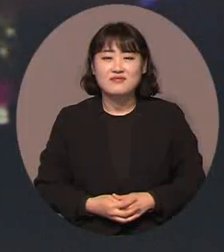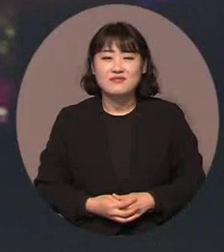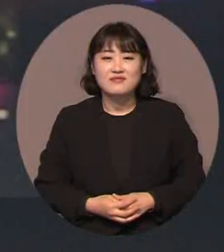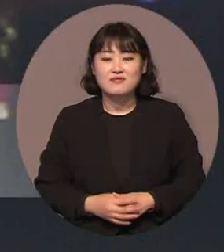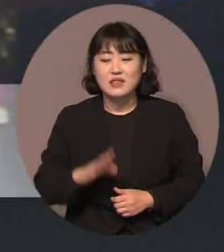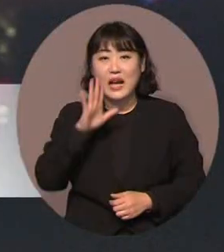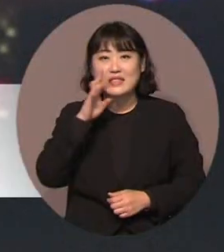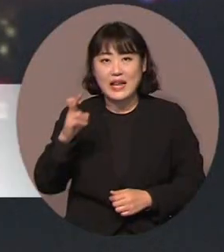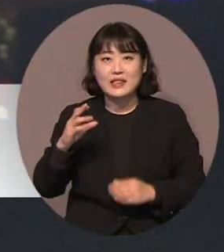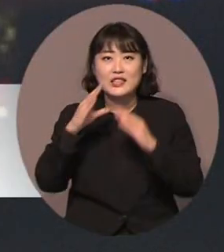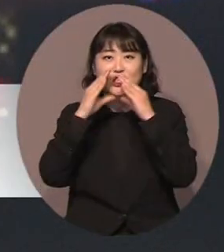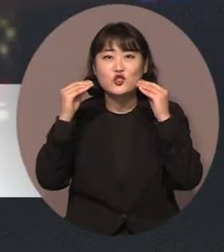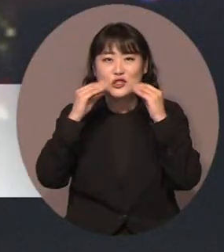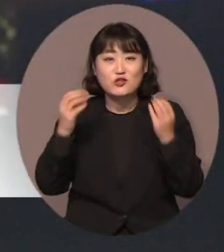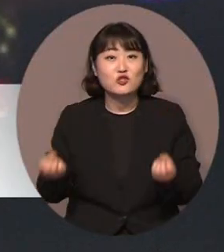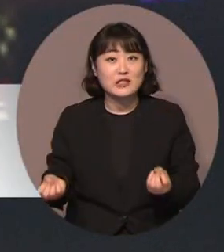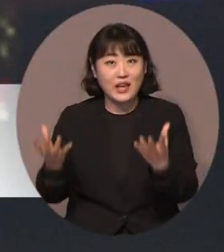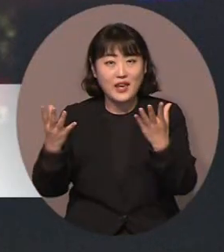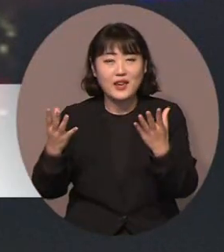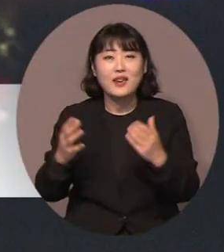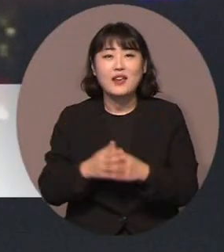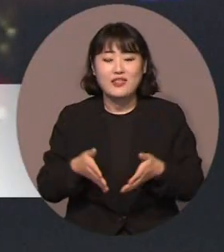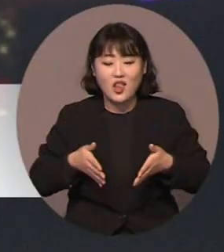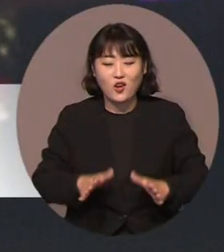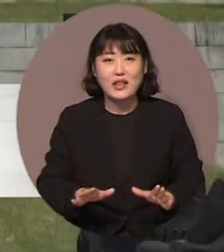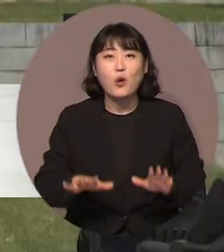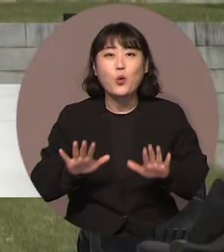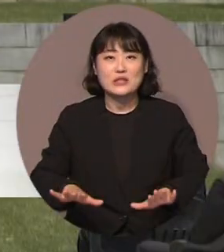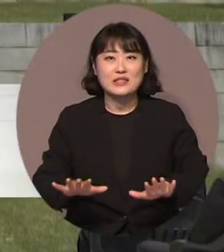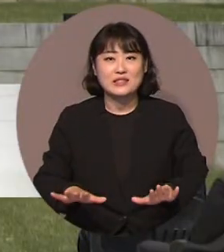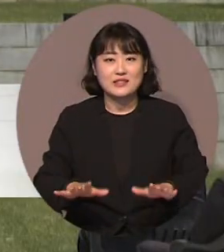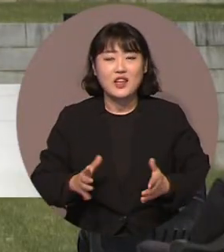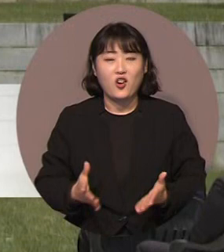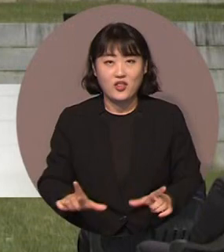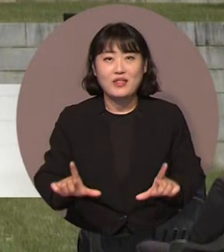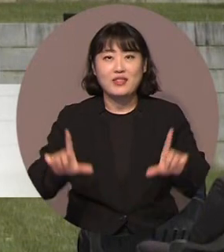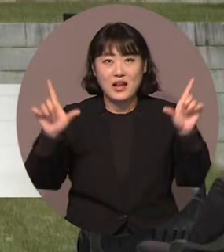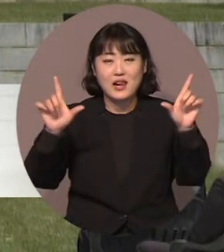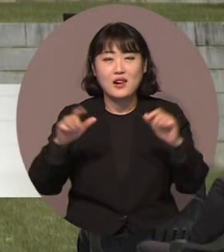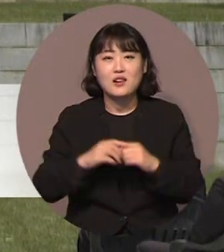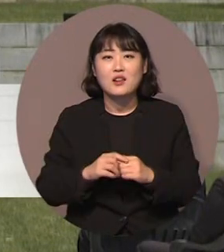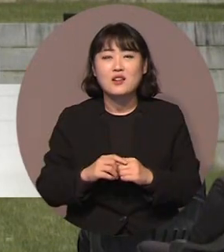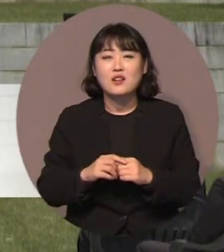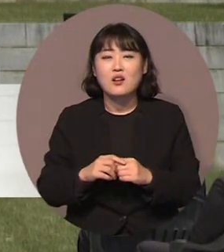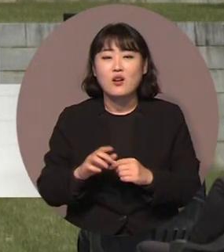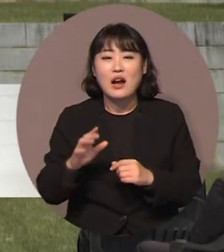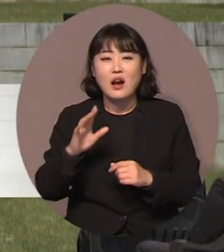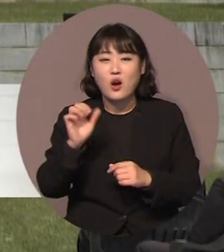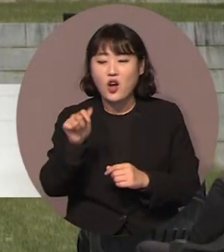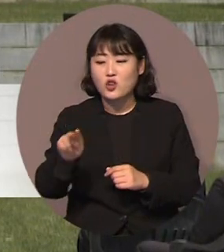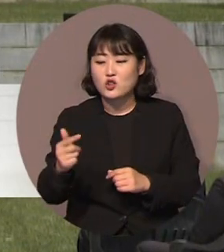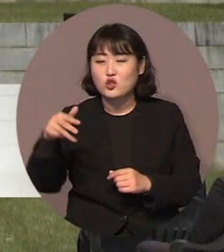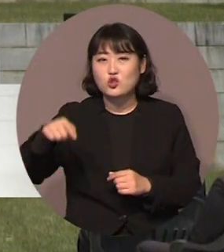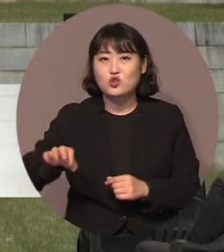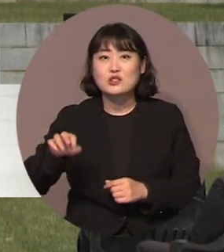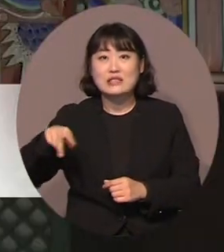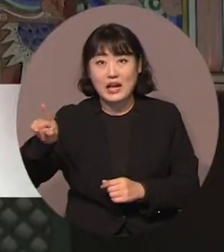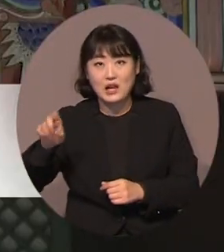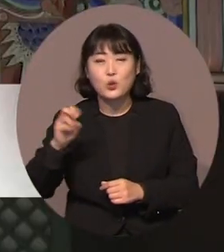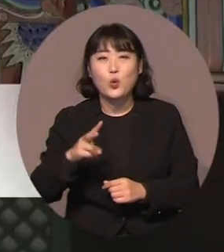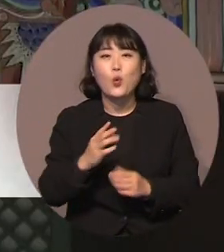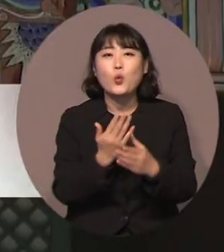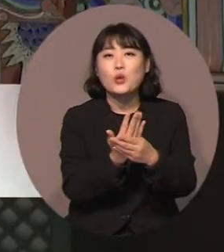아산 성웅 이순신축제가 장군 탄신일인 오늘 아산시 현충사와 온양온천역 광장 등지에서 막이